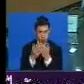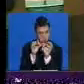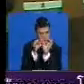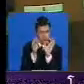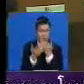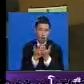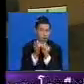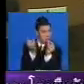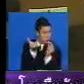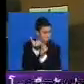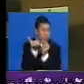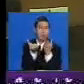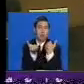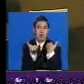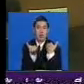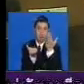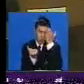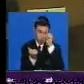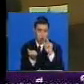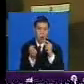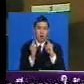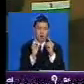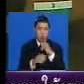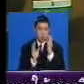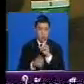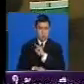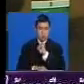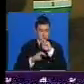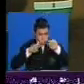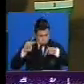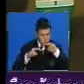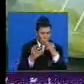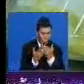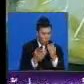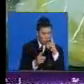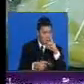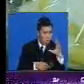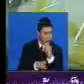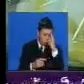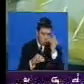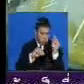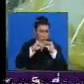คาด้วยนะครับพร้อมกำชับให้เจ้าหน้าที่กรมการค้าภายในทั่วประเทศตรวจสอบการกักตุนและฉวยโอกา